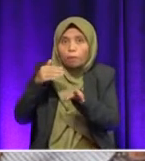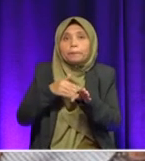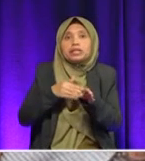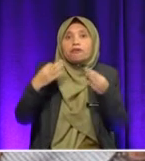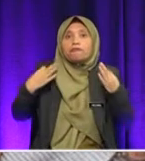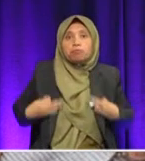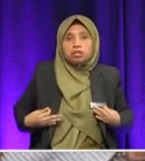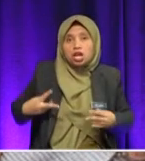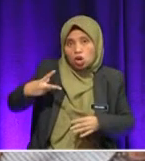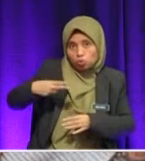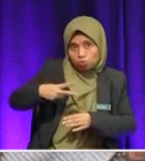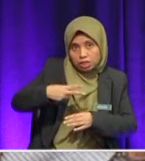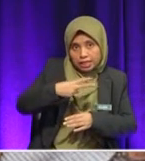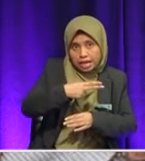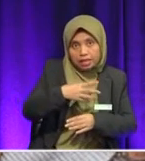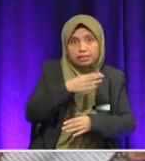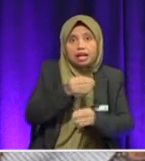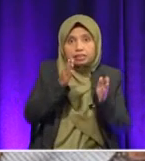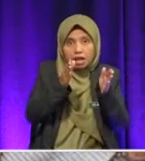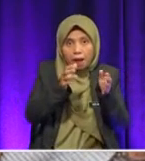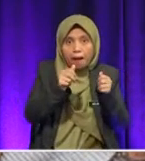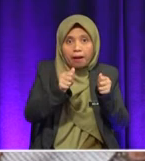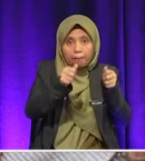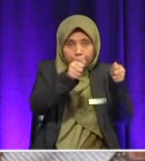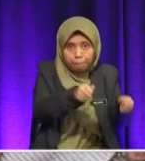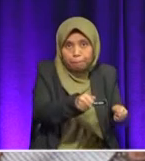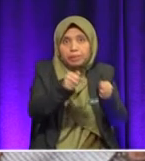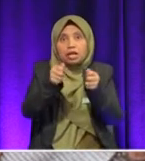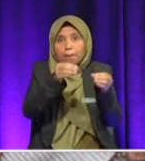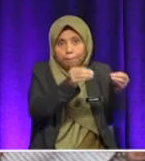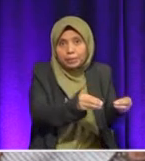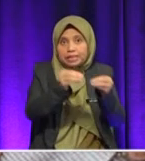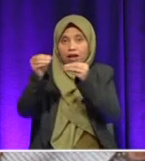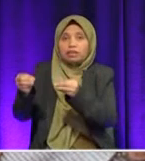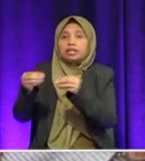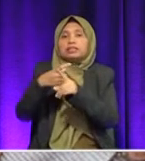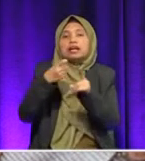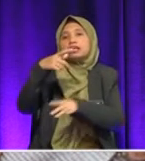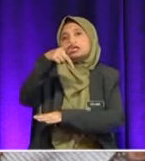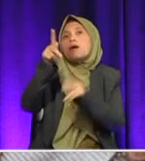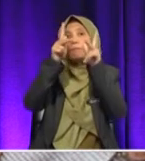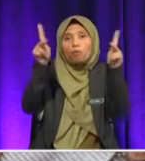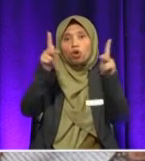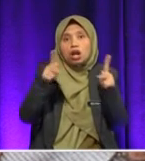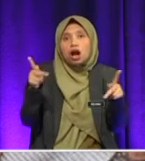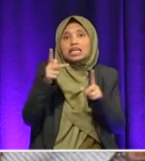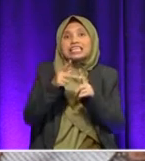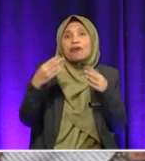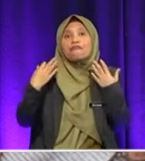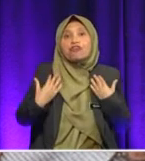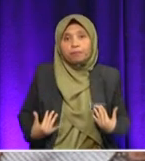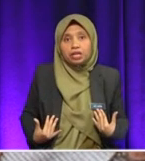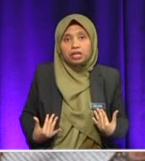menggunting Febri dan seterusnya memindahkan tande tande pola di pada pola ke Febri servicenya